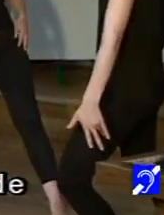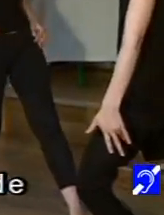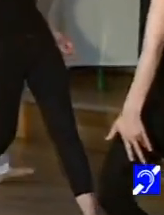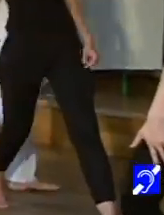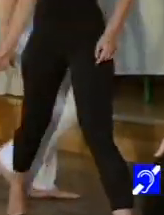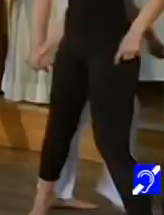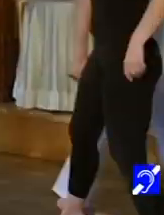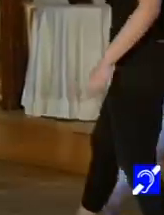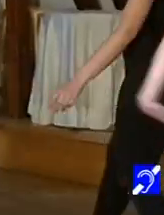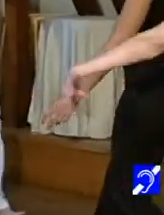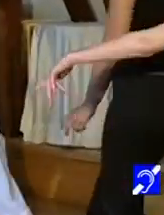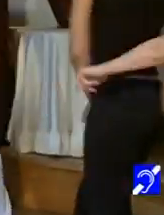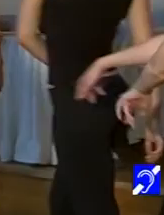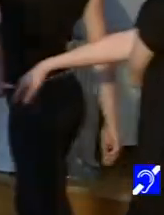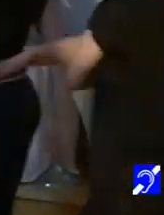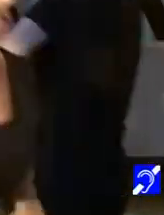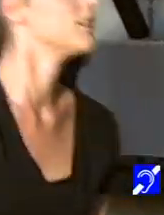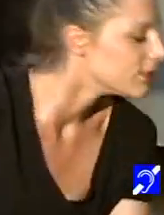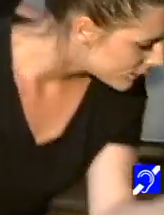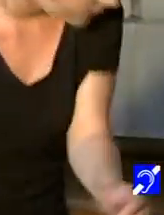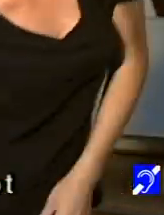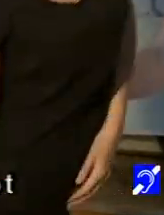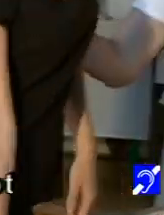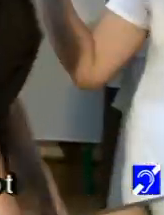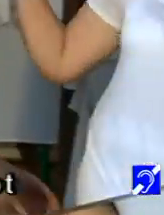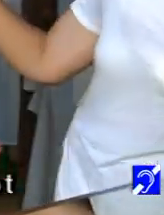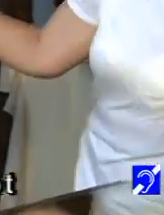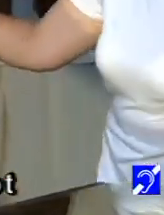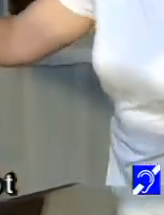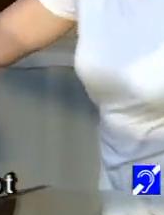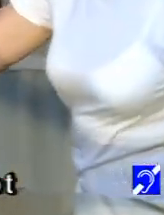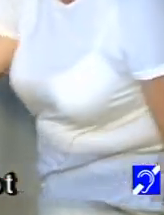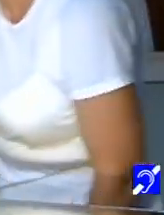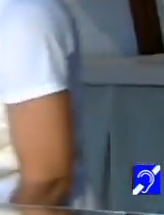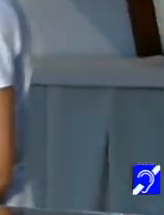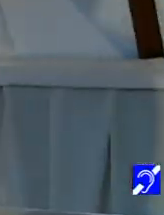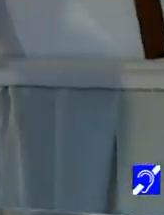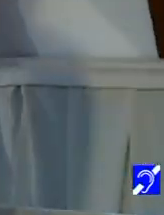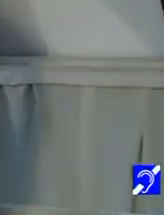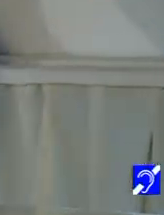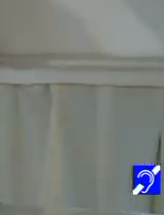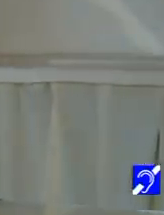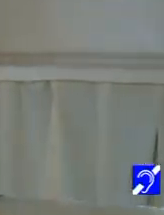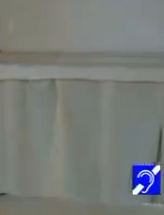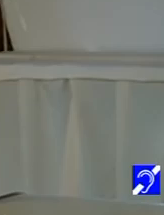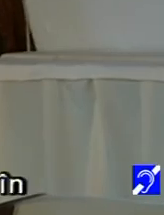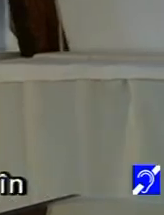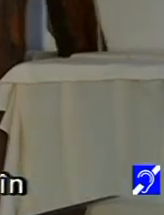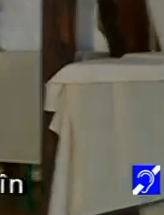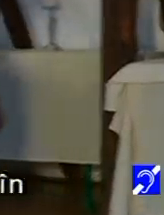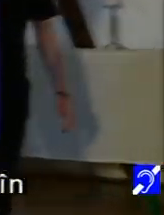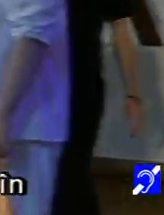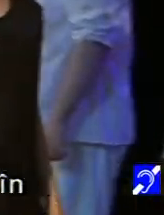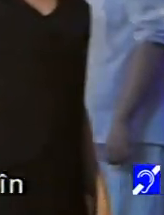für jeden. Deswegen. Und konkret, wie werden Sie das hier Erlernte im Alltag benutzen oder vielleicht